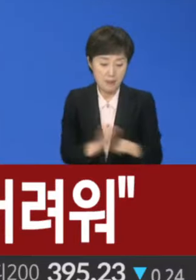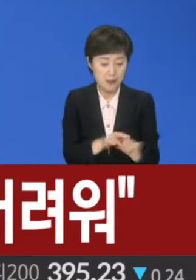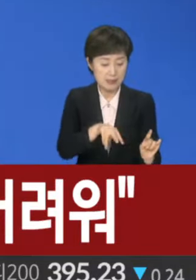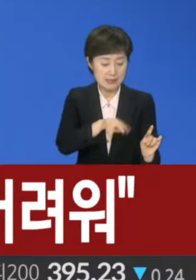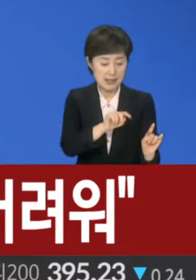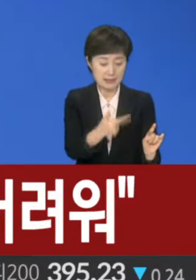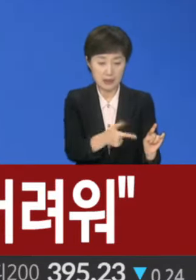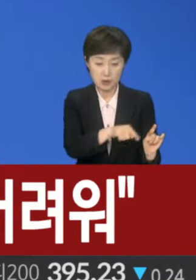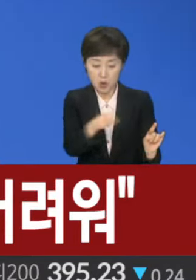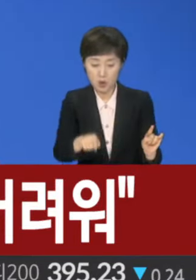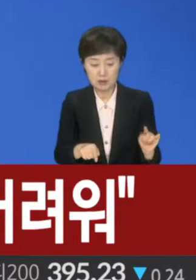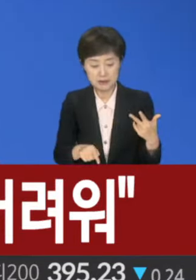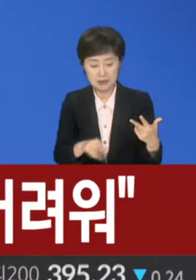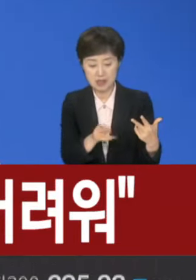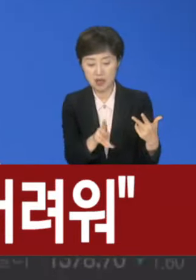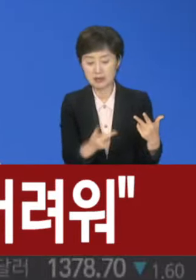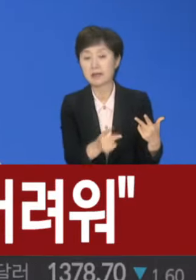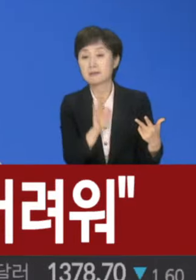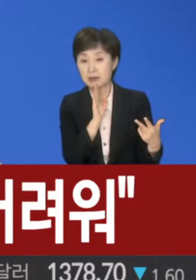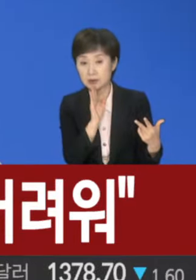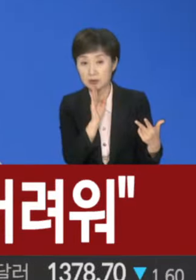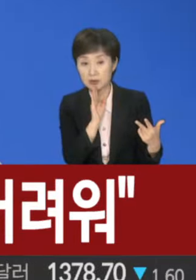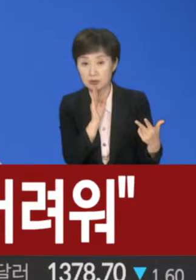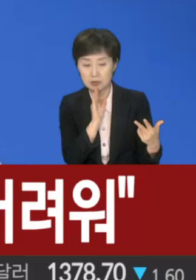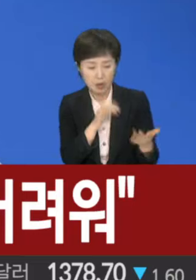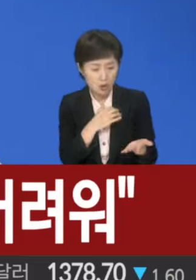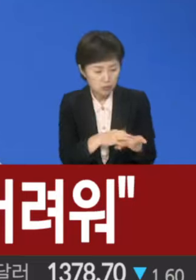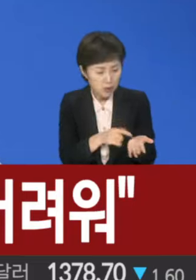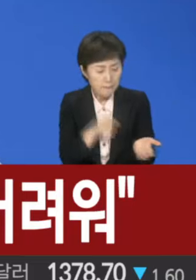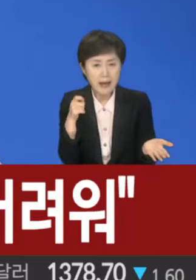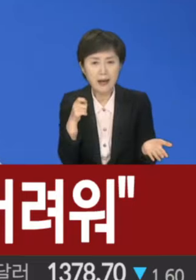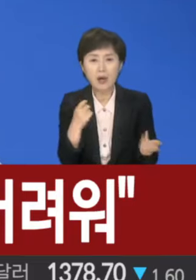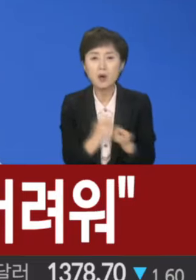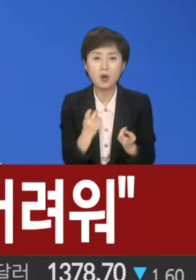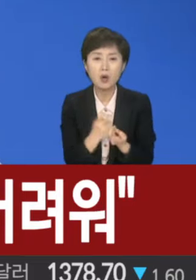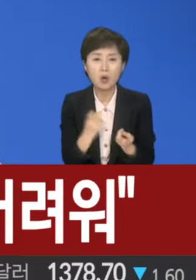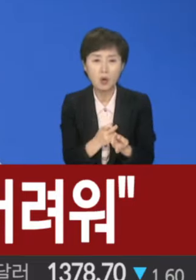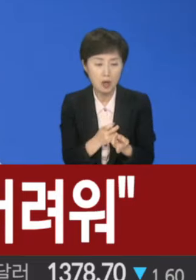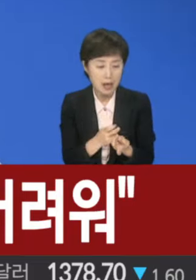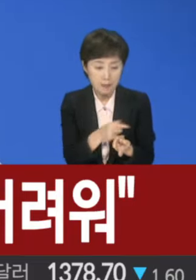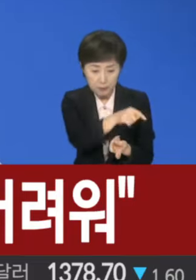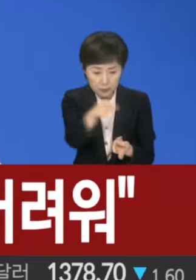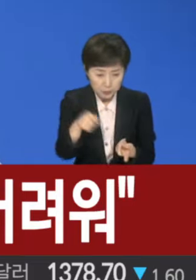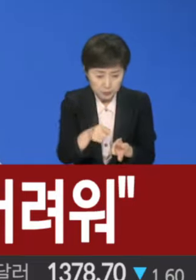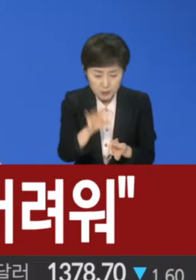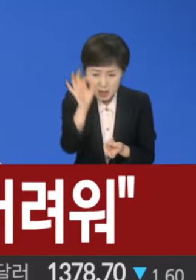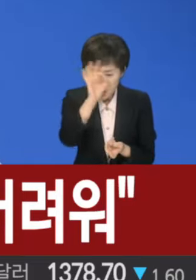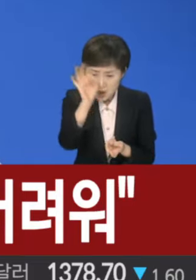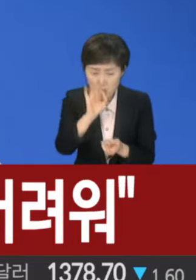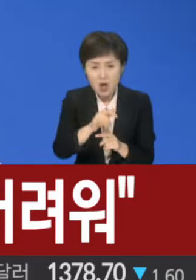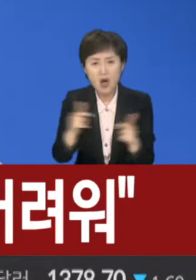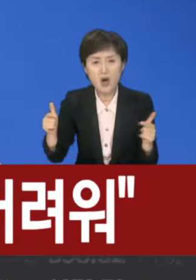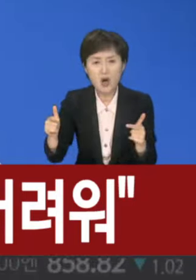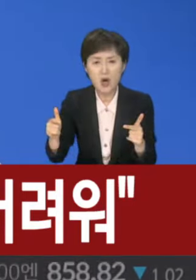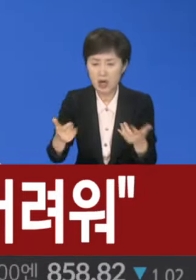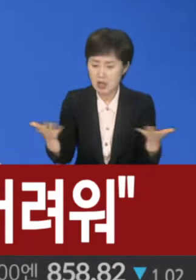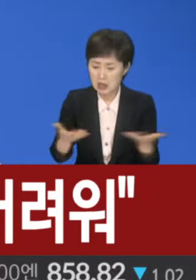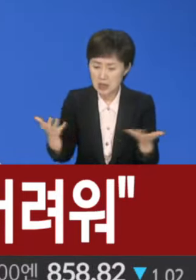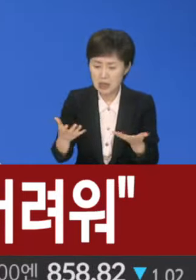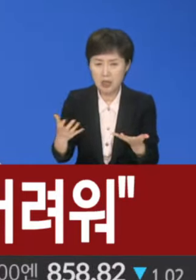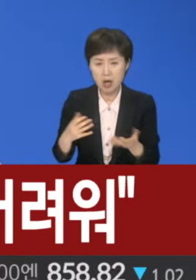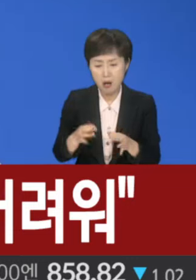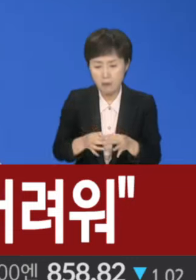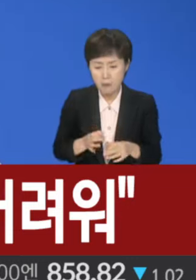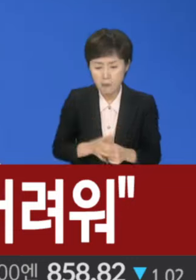이하 7여단이었지만 훈련 등으로 병력이 부족하여 피해자 소속의 포병여단 등이 이